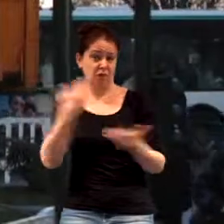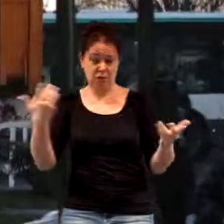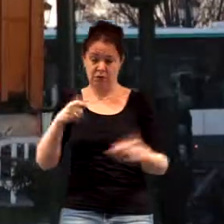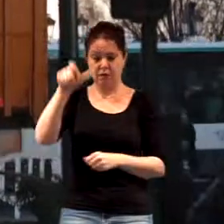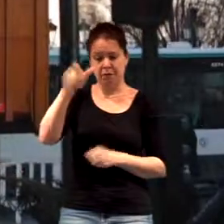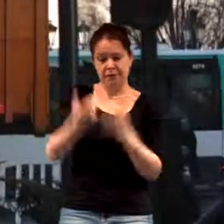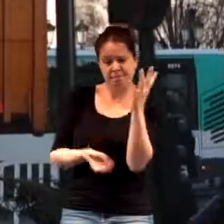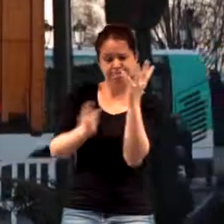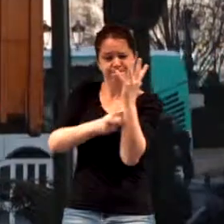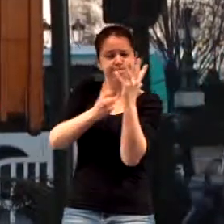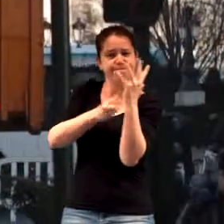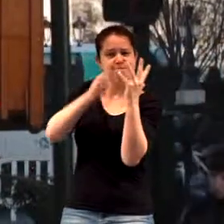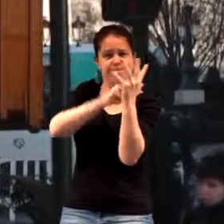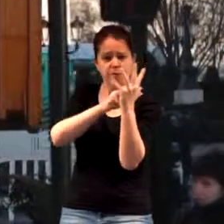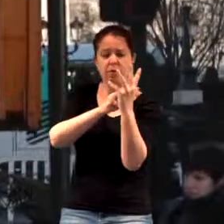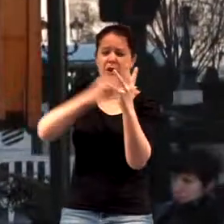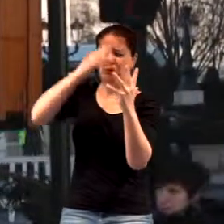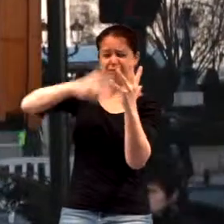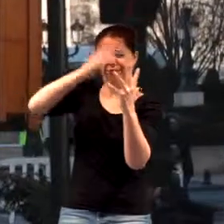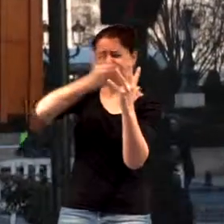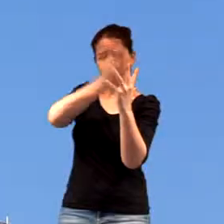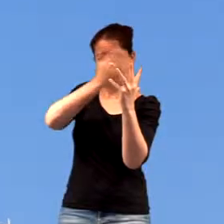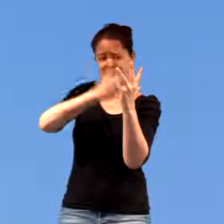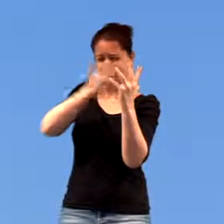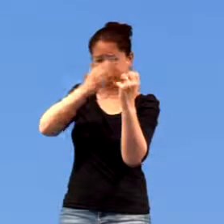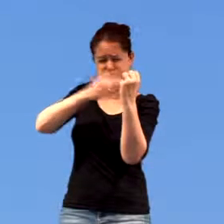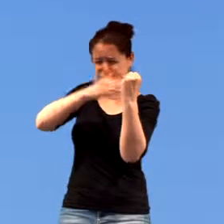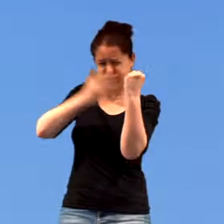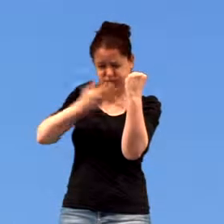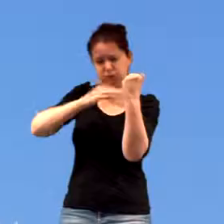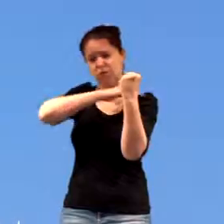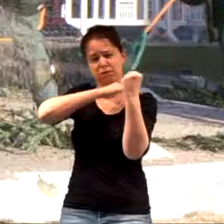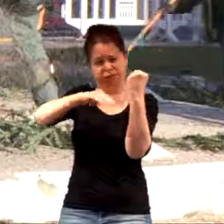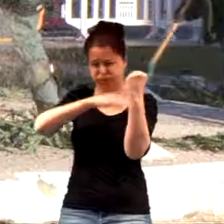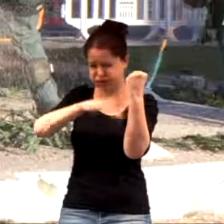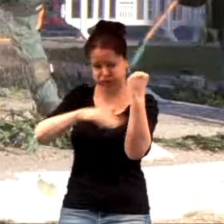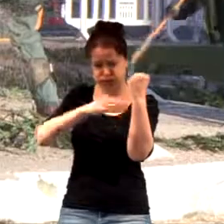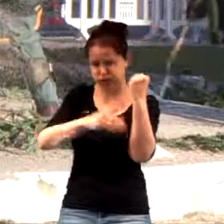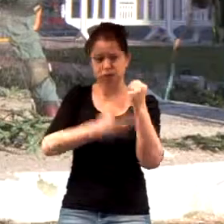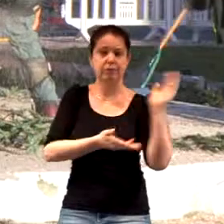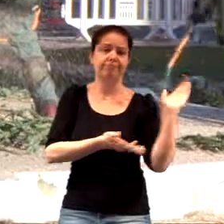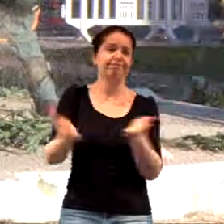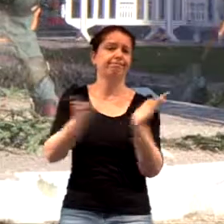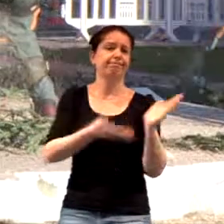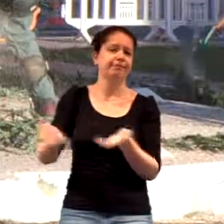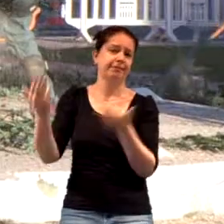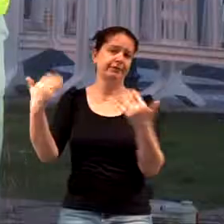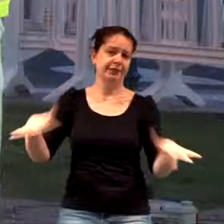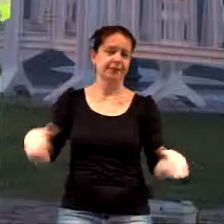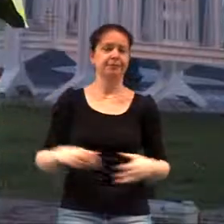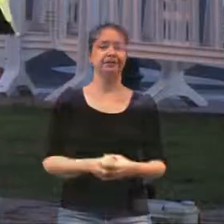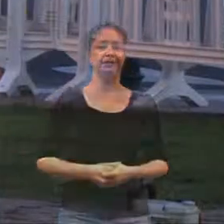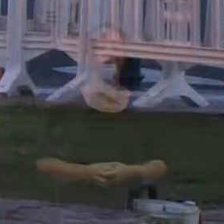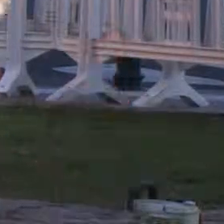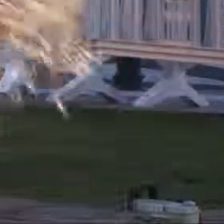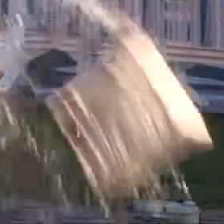démontage. C'est-à-dire que l'élagueur grimpe dans l'arbre, le tronçonne en morceaux et les morceaux sont